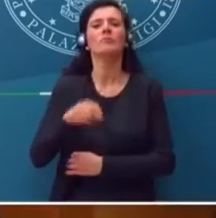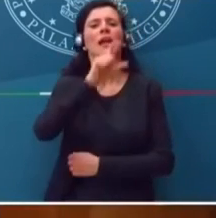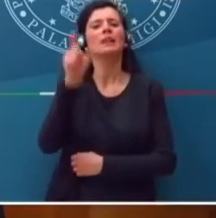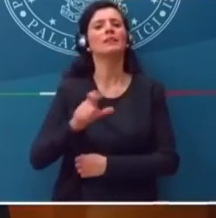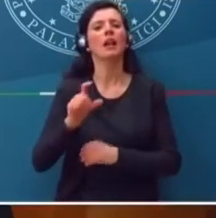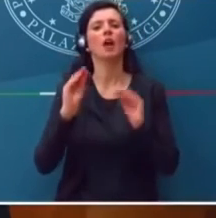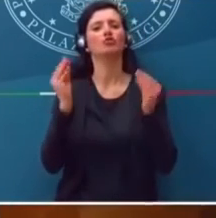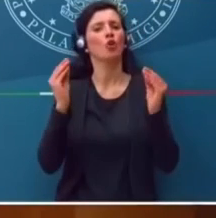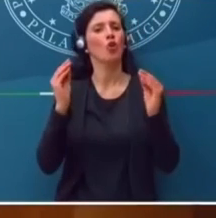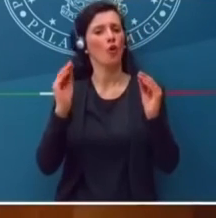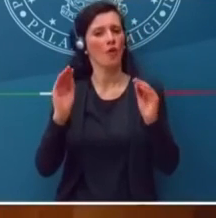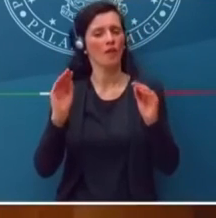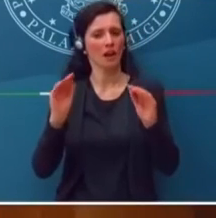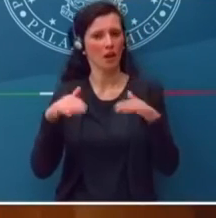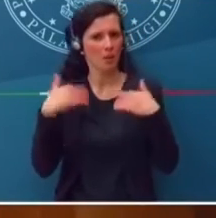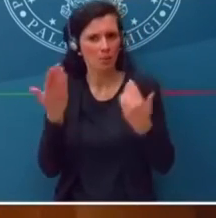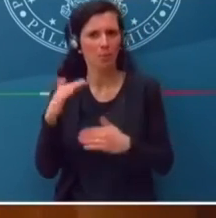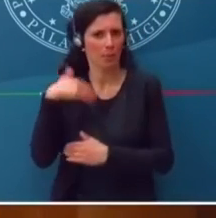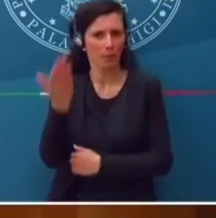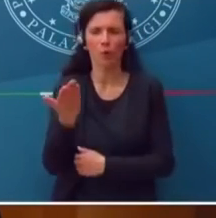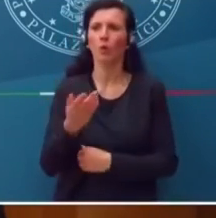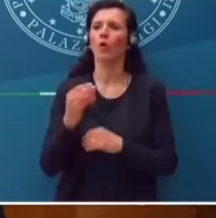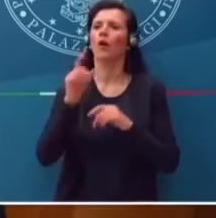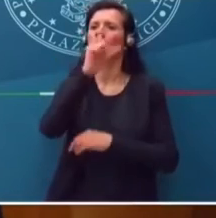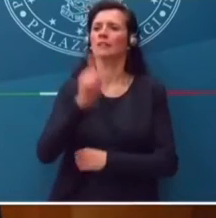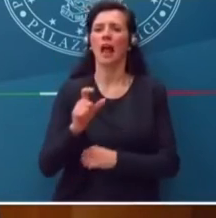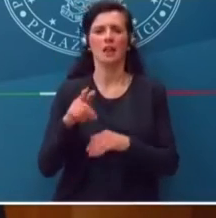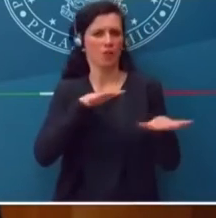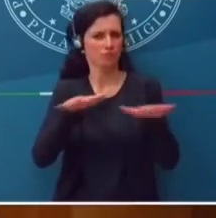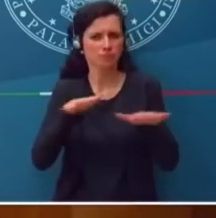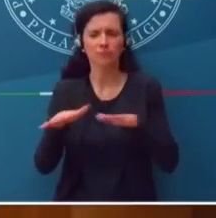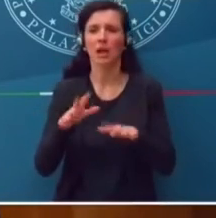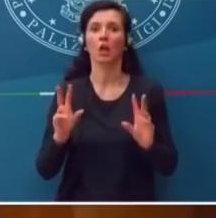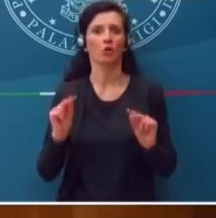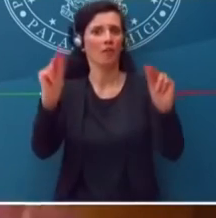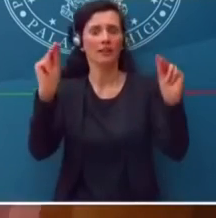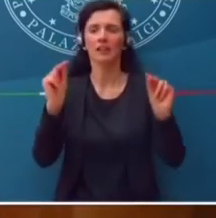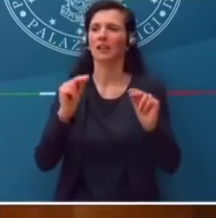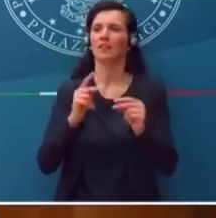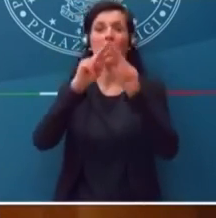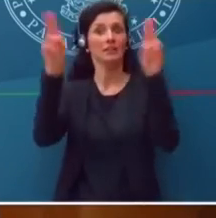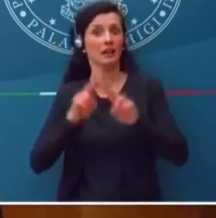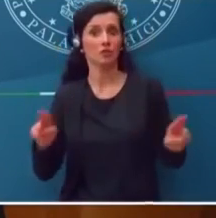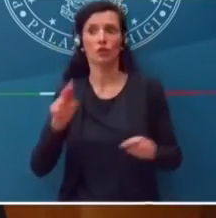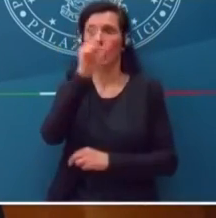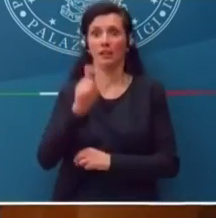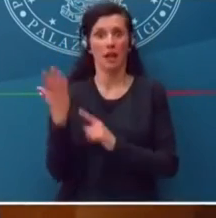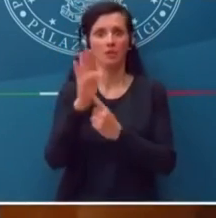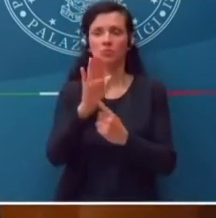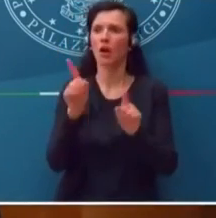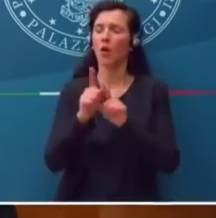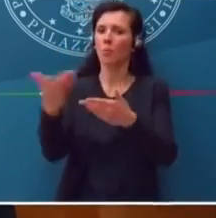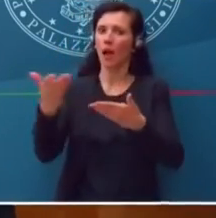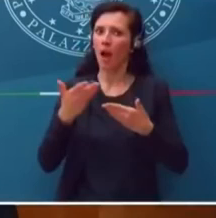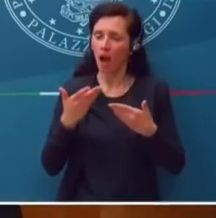più attiva, l'Italia più innovativa, l'Italia più internazionale l'ha accolta con giubilo perché lei ha un